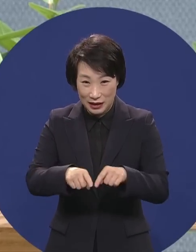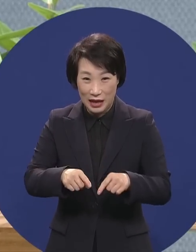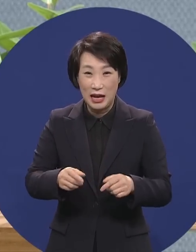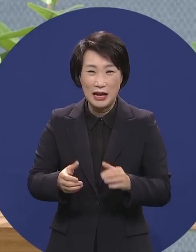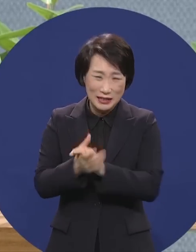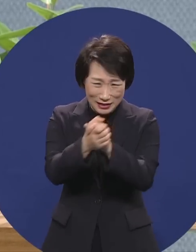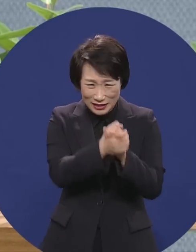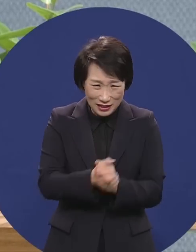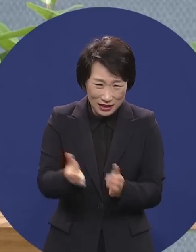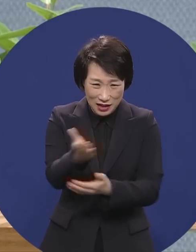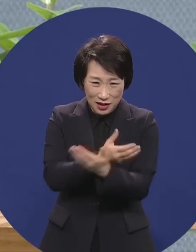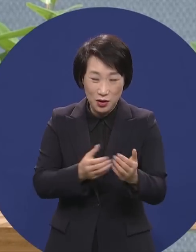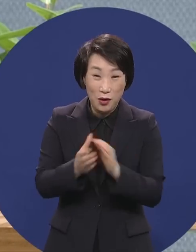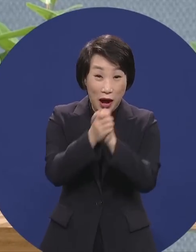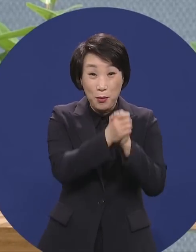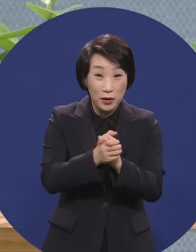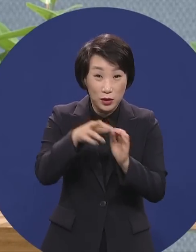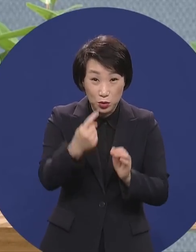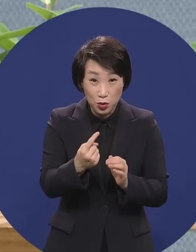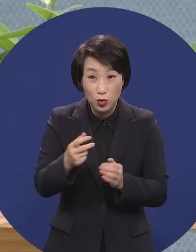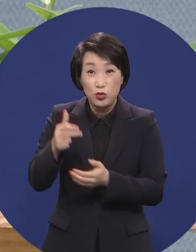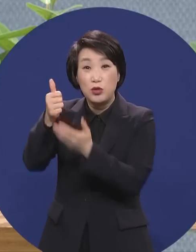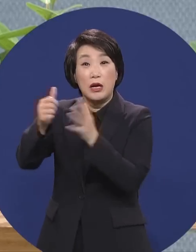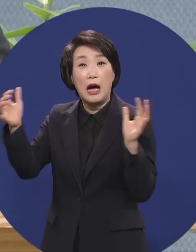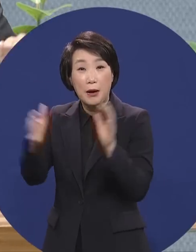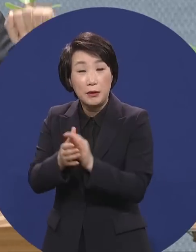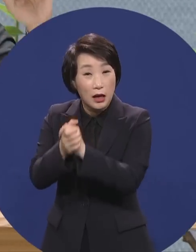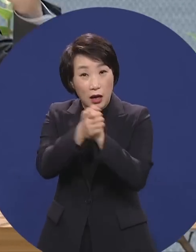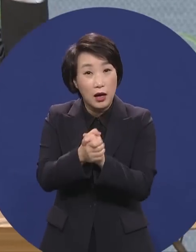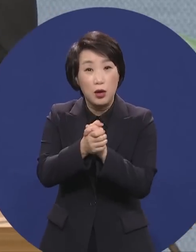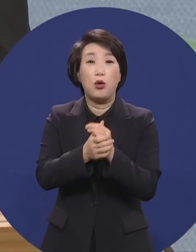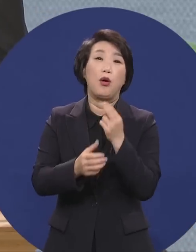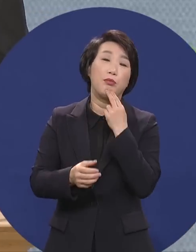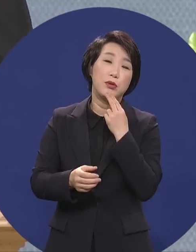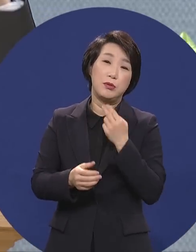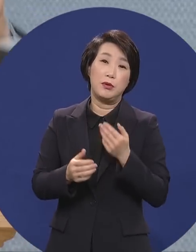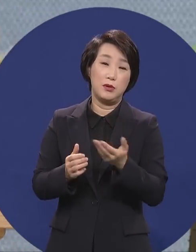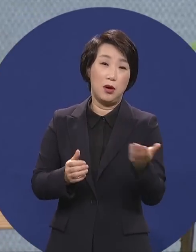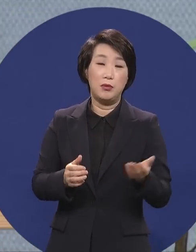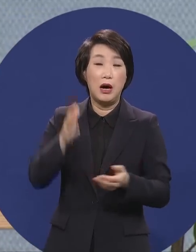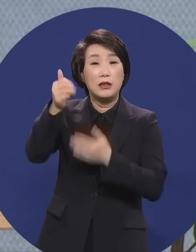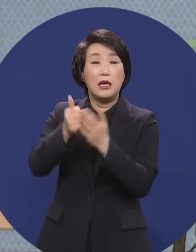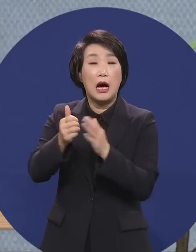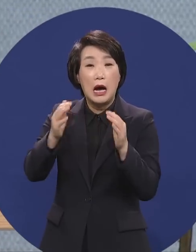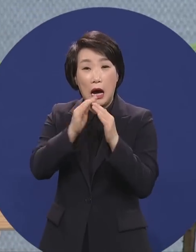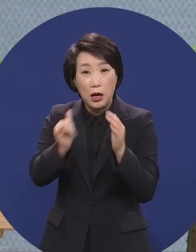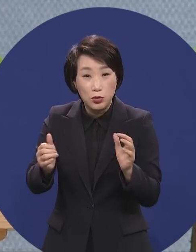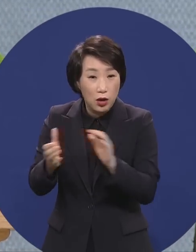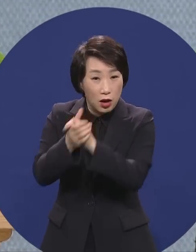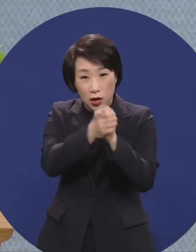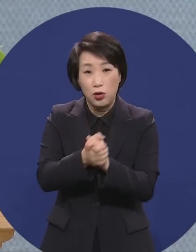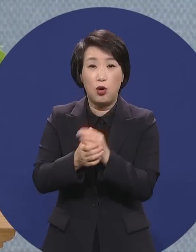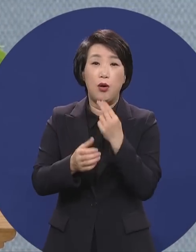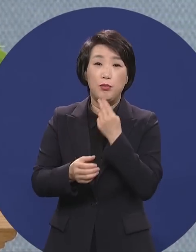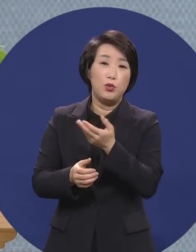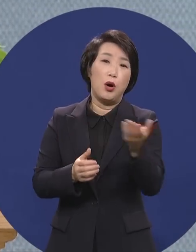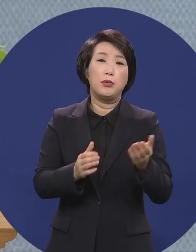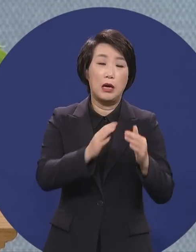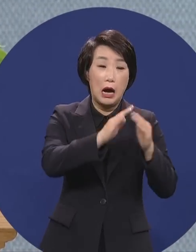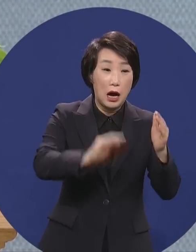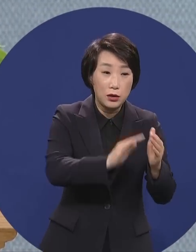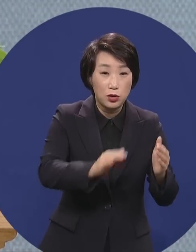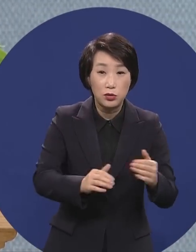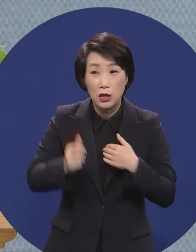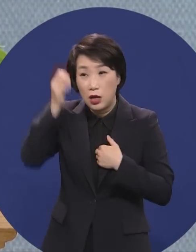잘해도 주님과의 가정이 안 된다면, 하나님과의 가족이 안 된다면 여러분의 가정과